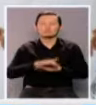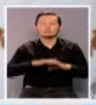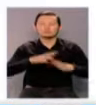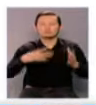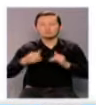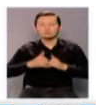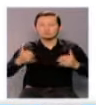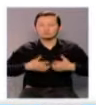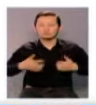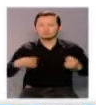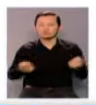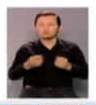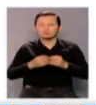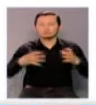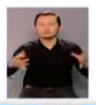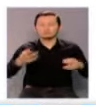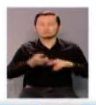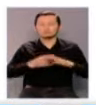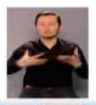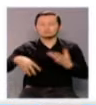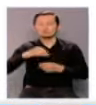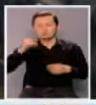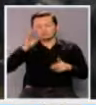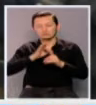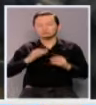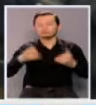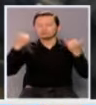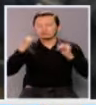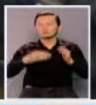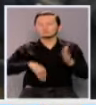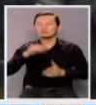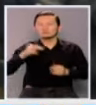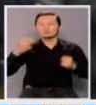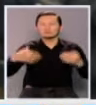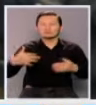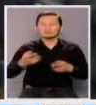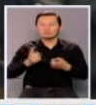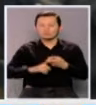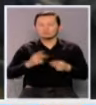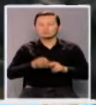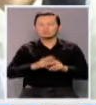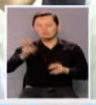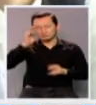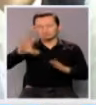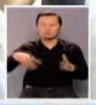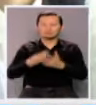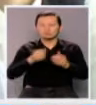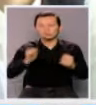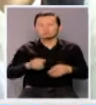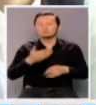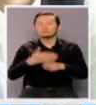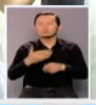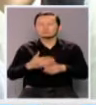занимающихся разведением скота. Крестьянам для приобретения ценных пород скота в рамках программы «Сыбага» выделены финансовые средства в